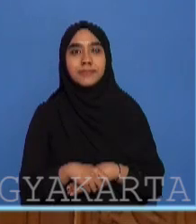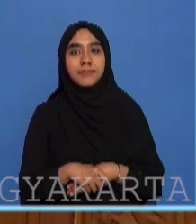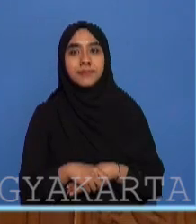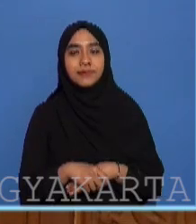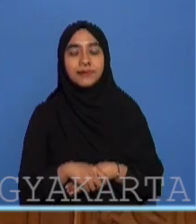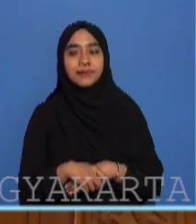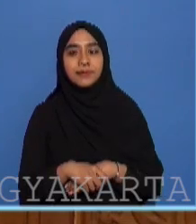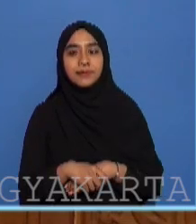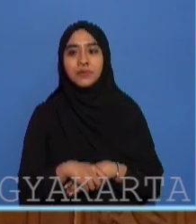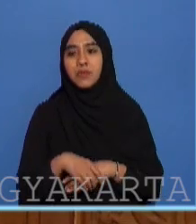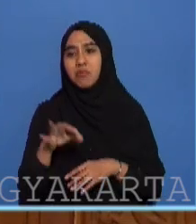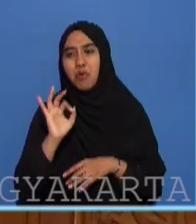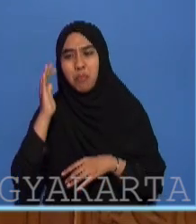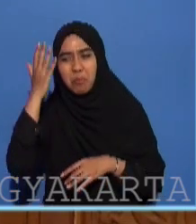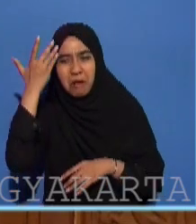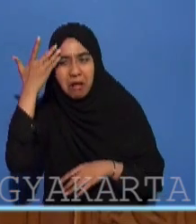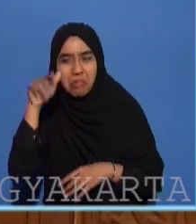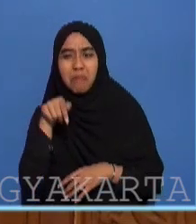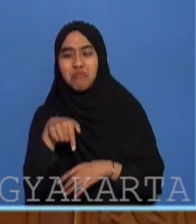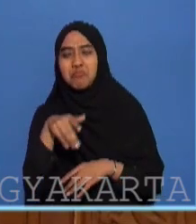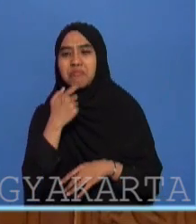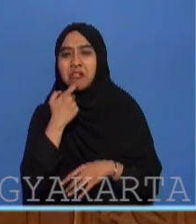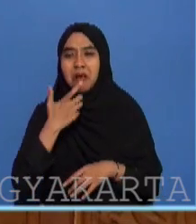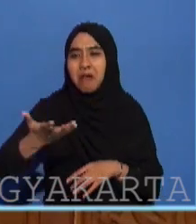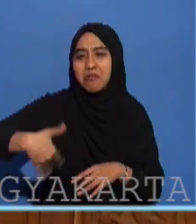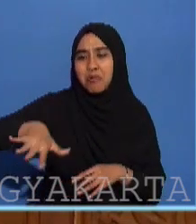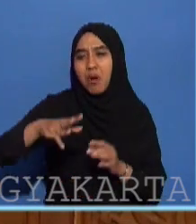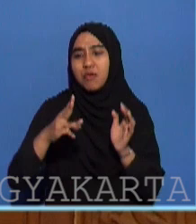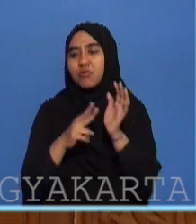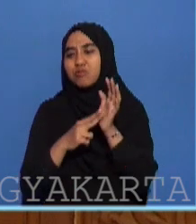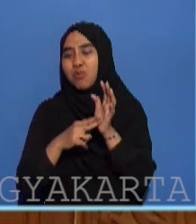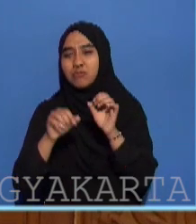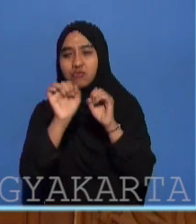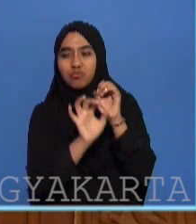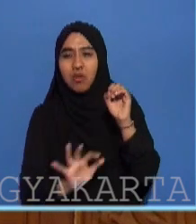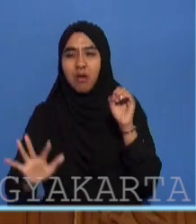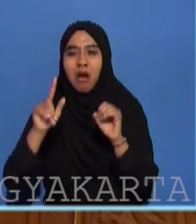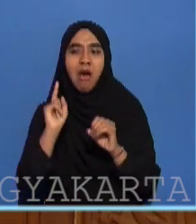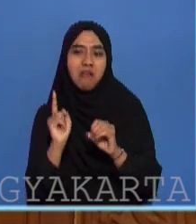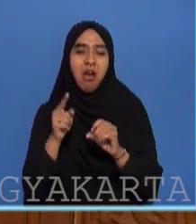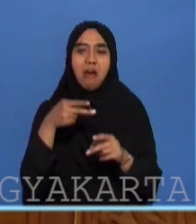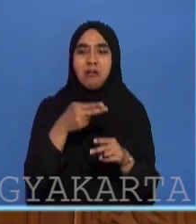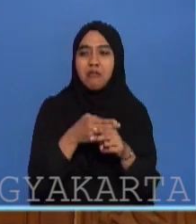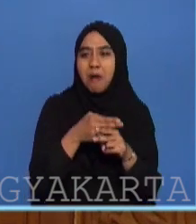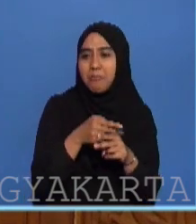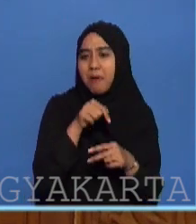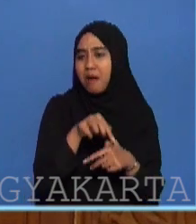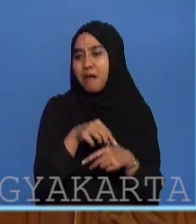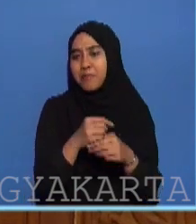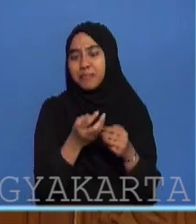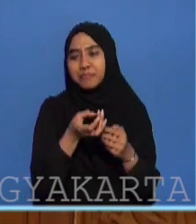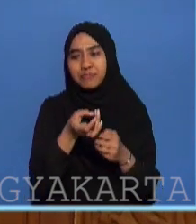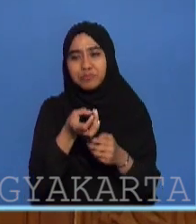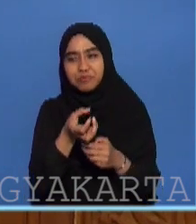Dereng kathah ingkang mangertosi bilih ing laladan Nuswantara menika wonten setunggaling taneman ingkang regi wijinipun awis